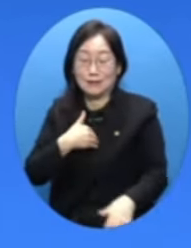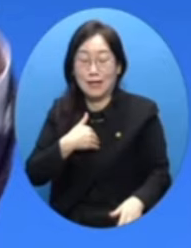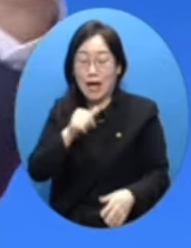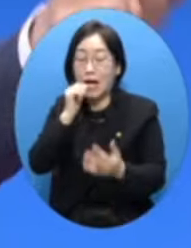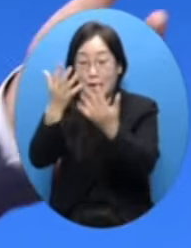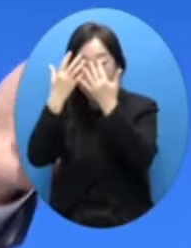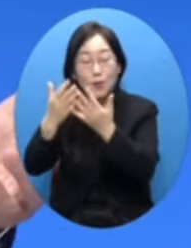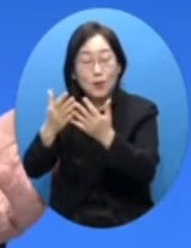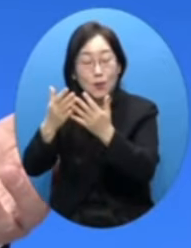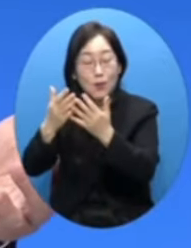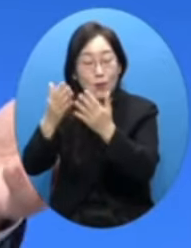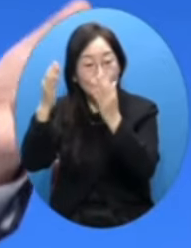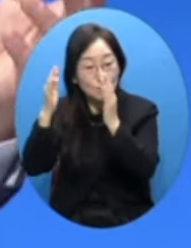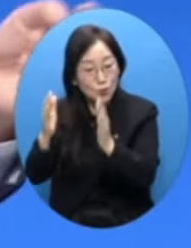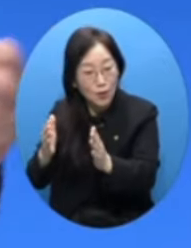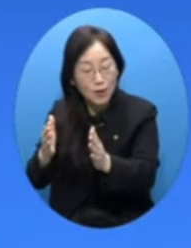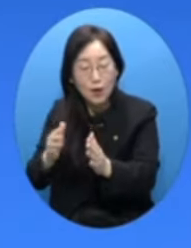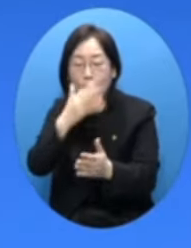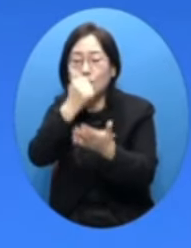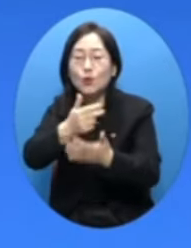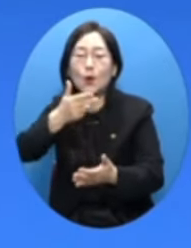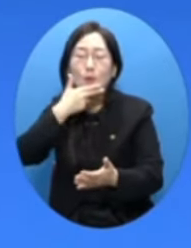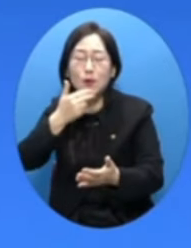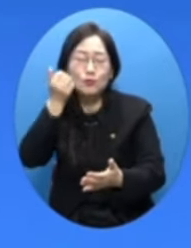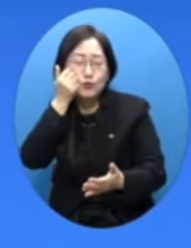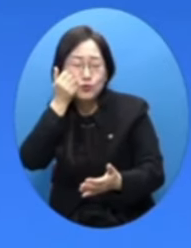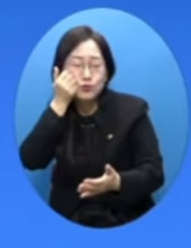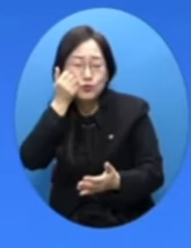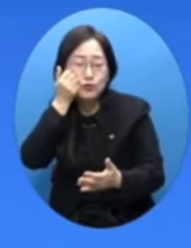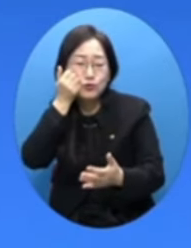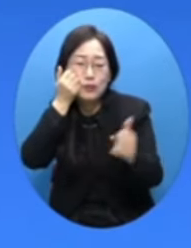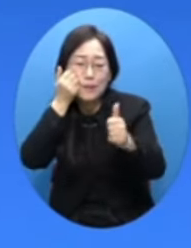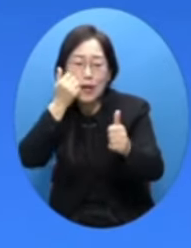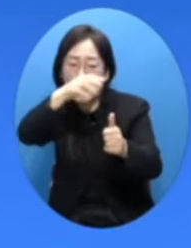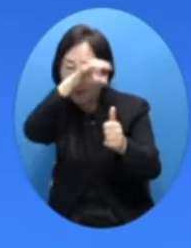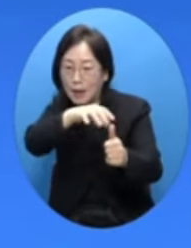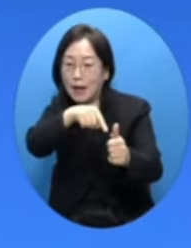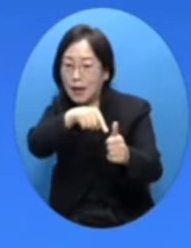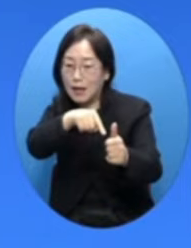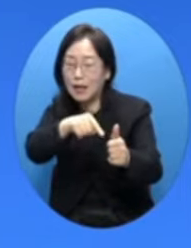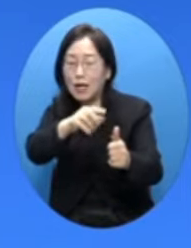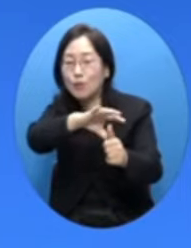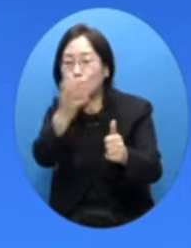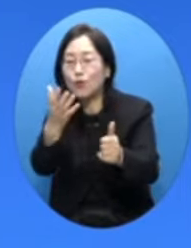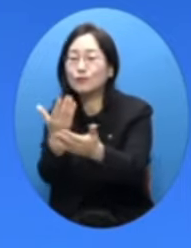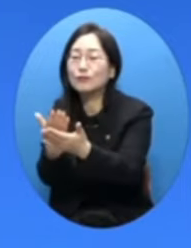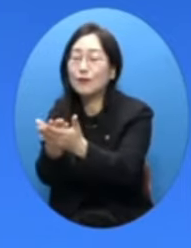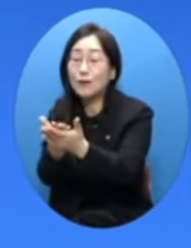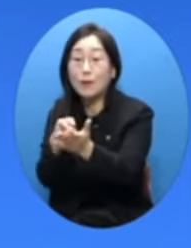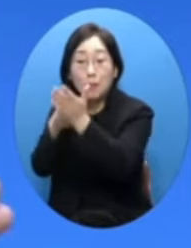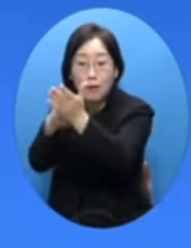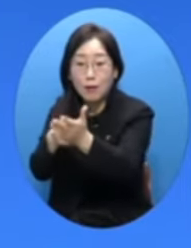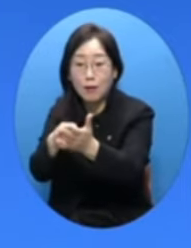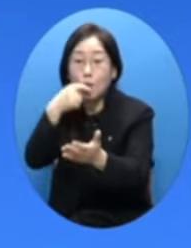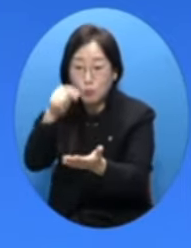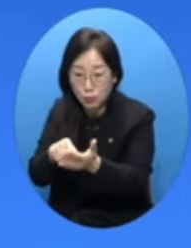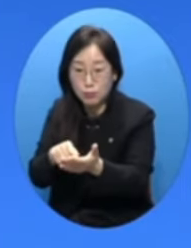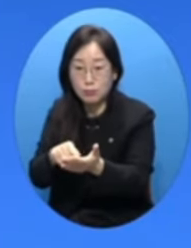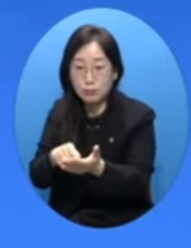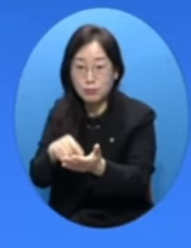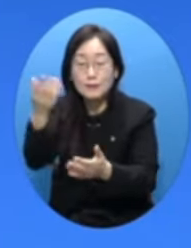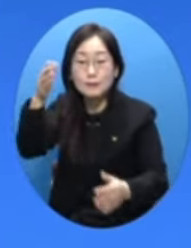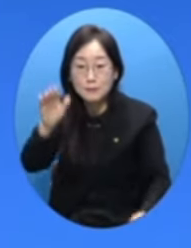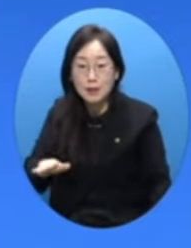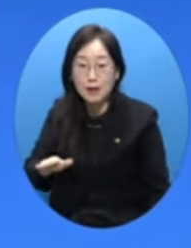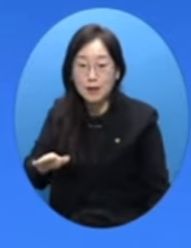감옥에 있을 때 죄가 없이 들어온 히브리 청년을 봤는데 그 사람 풀어줘야 되겠습니다. 말 한마디만 하면 나오는 거거든요.